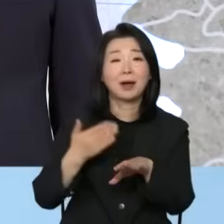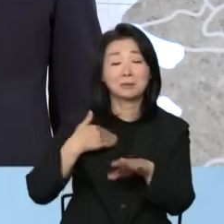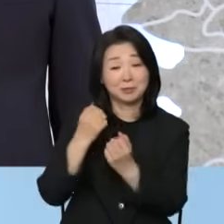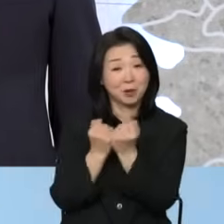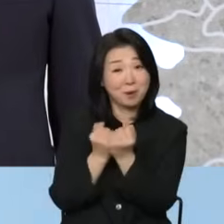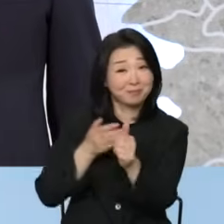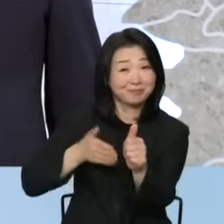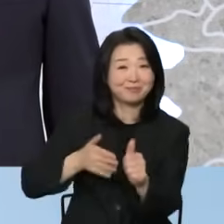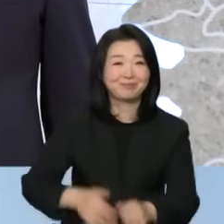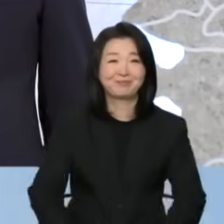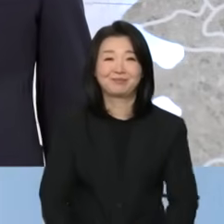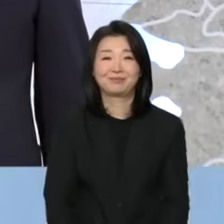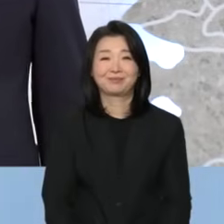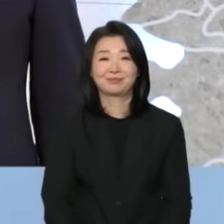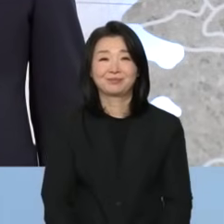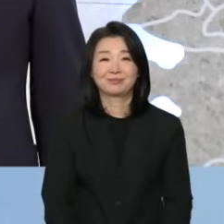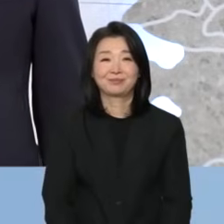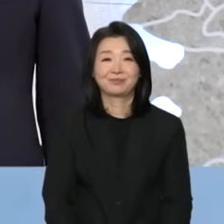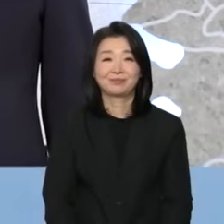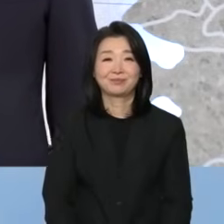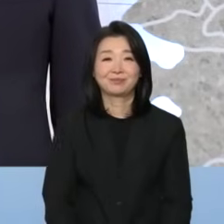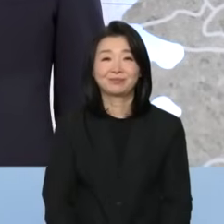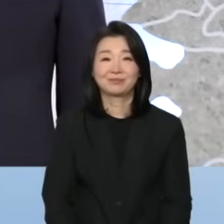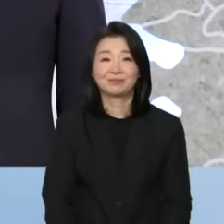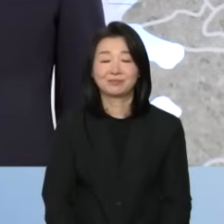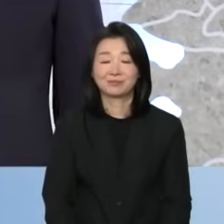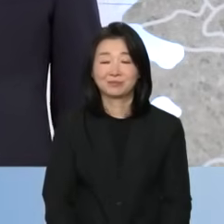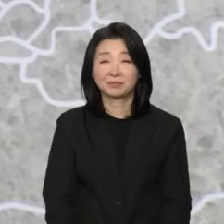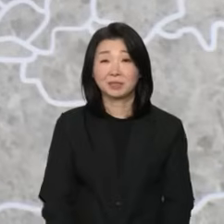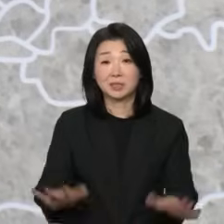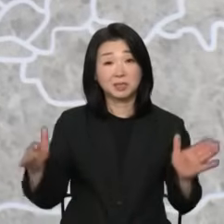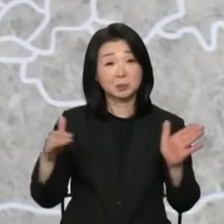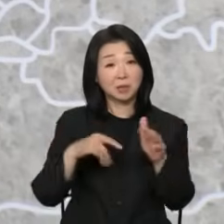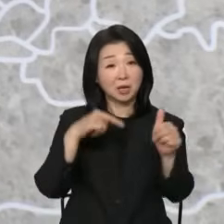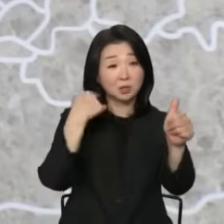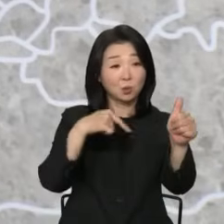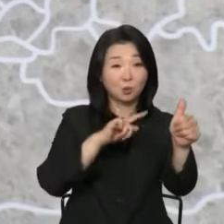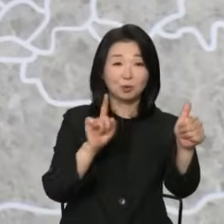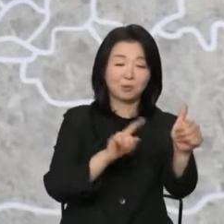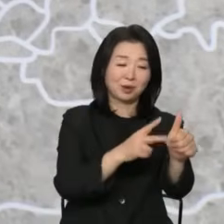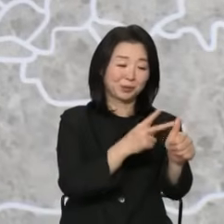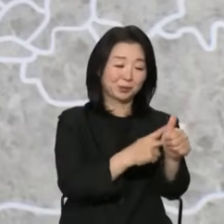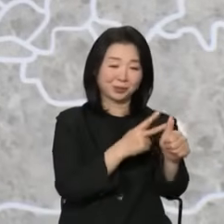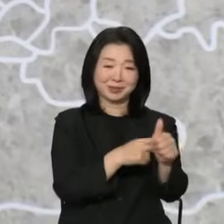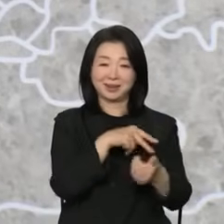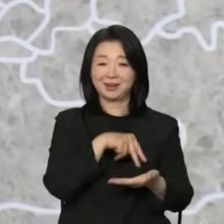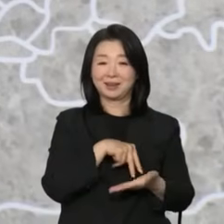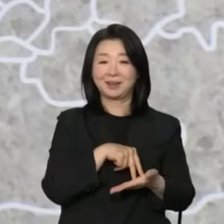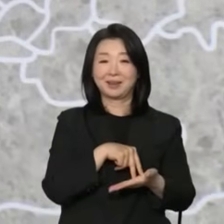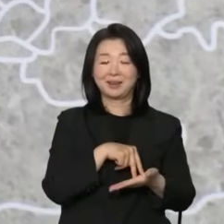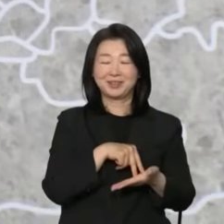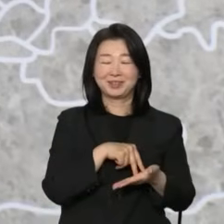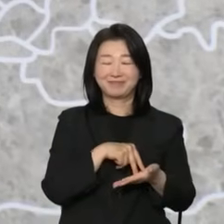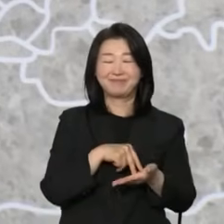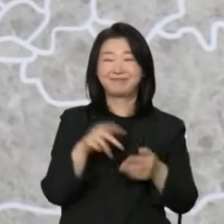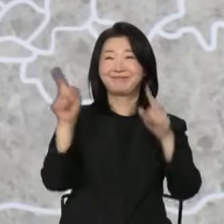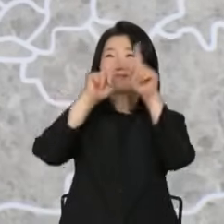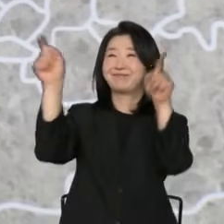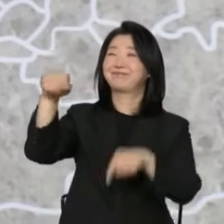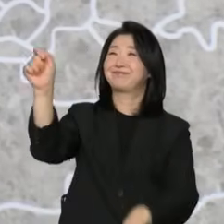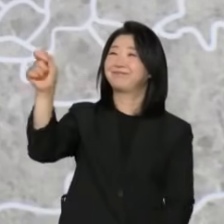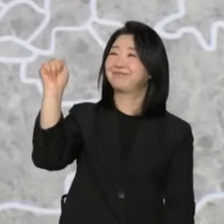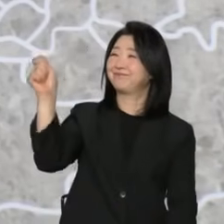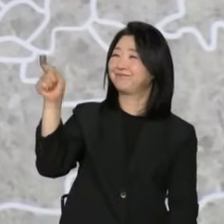있을까요? 예, 그동안의 이제 교육은 교사가 예를 들면 뭐 칠판에 여러 가지